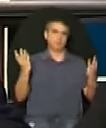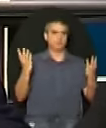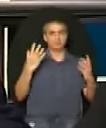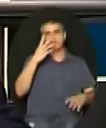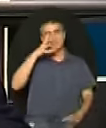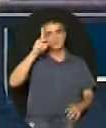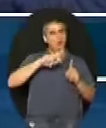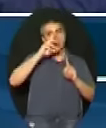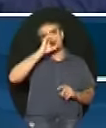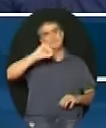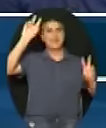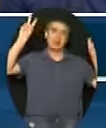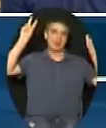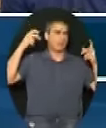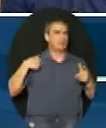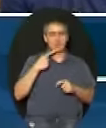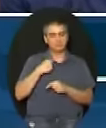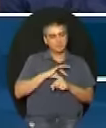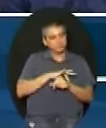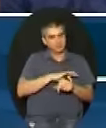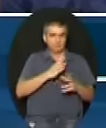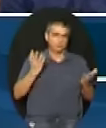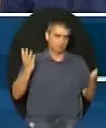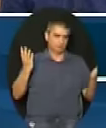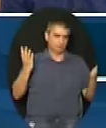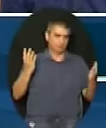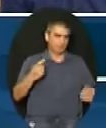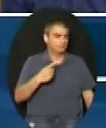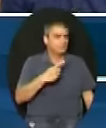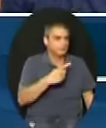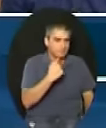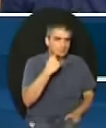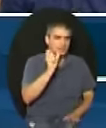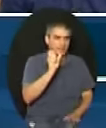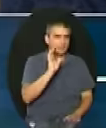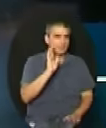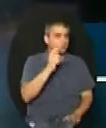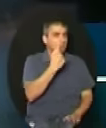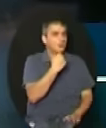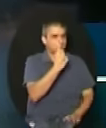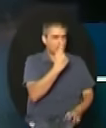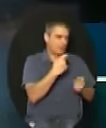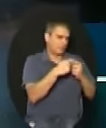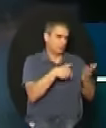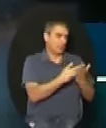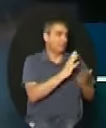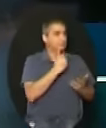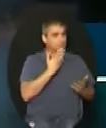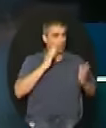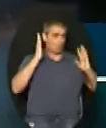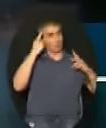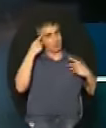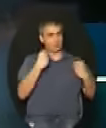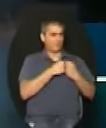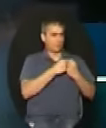הפיל, אנחנו לא צריכים ללוות את הפיל. זה ברור. ואני אגיד מילה אחת לגבי עצות. אם אנחנו כל כך יודעים